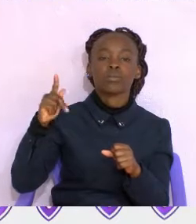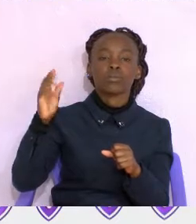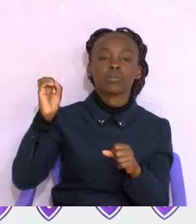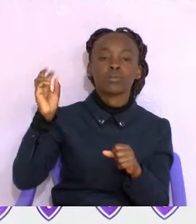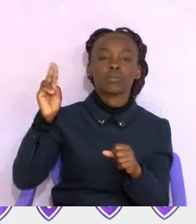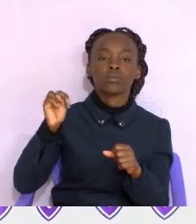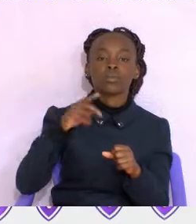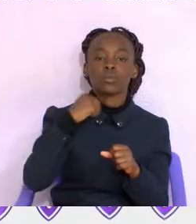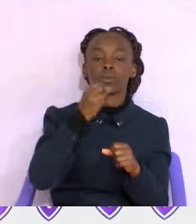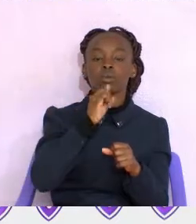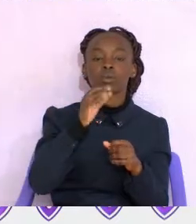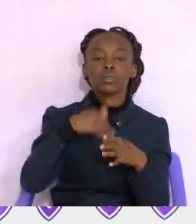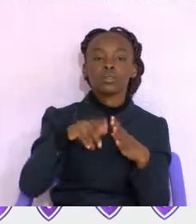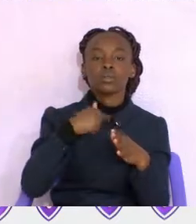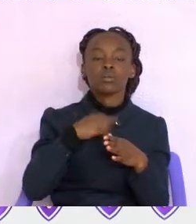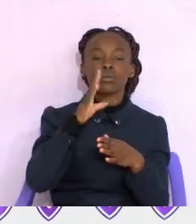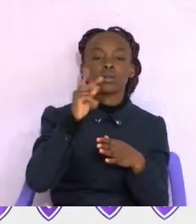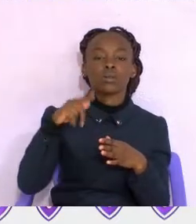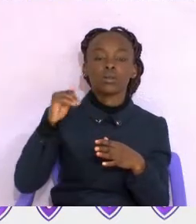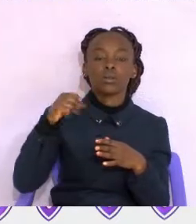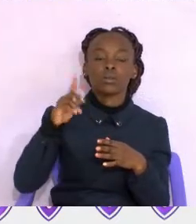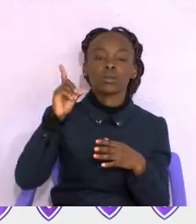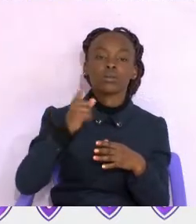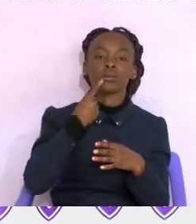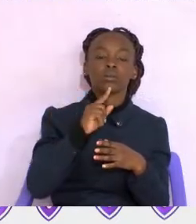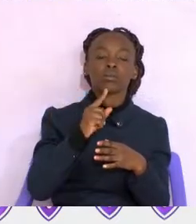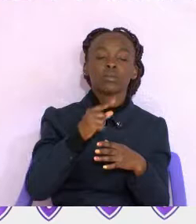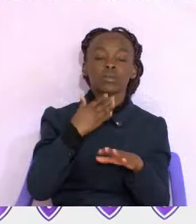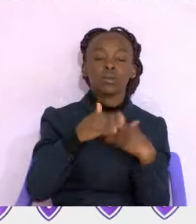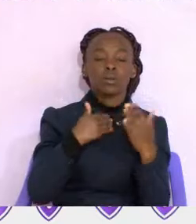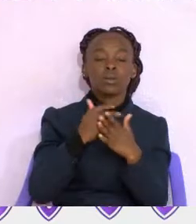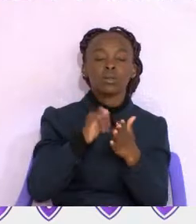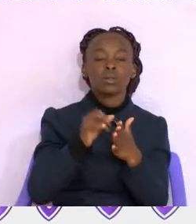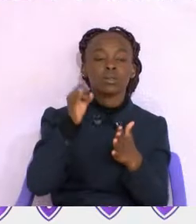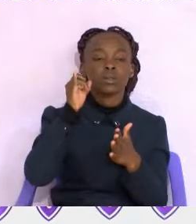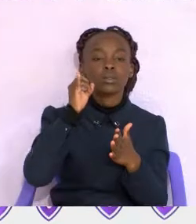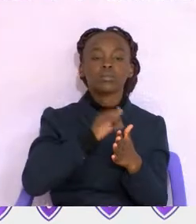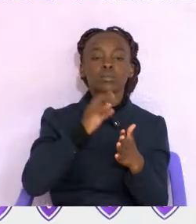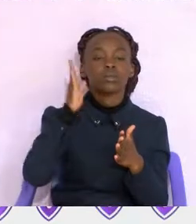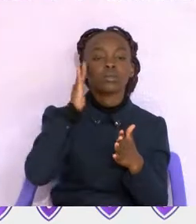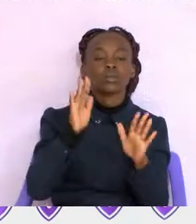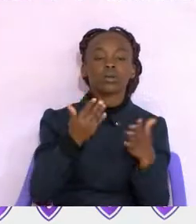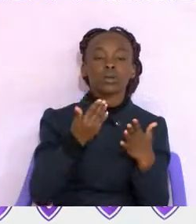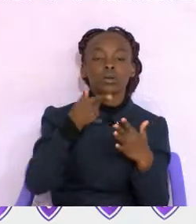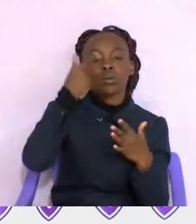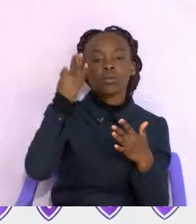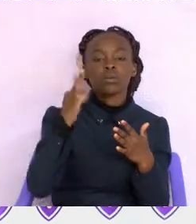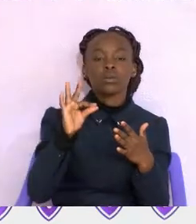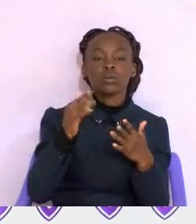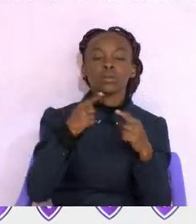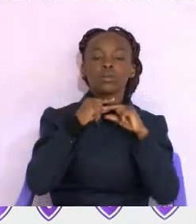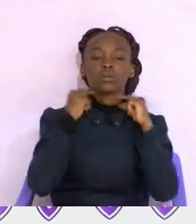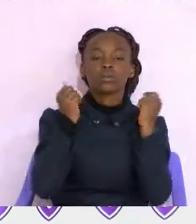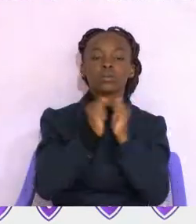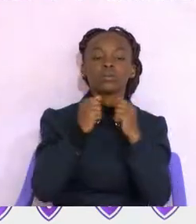Paulo alikuwa amewaambia sasa, mimi hayo ninayajua aje. Ninajua maana nimetembelewa na malaika. Bwana Yesu asifiwe.